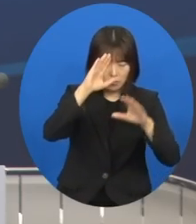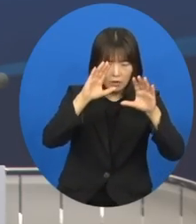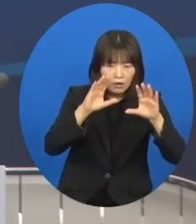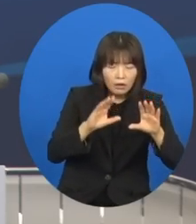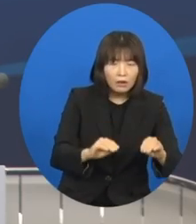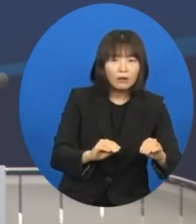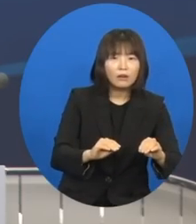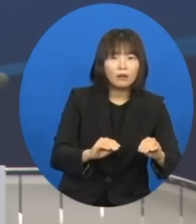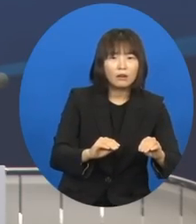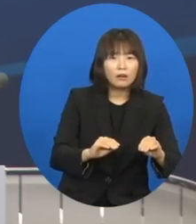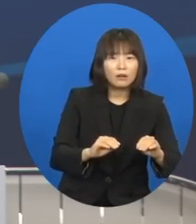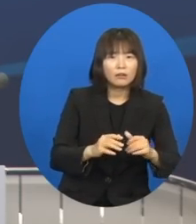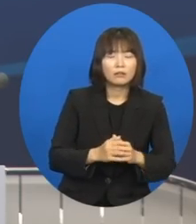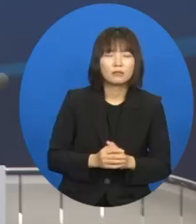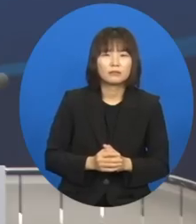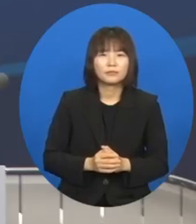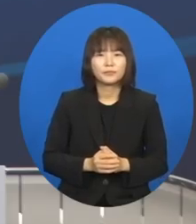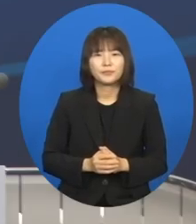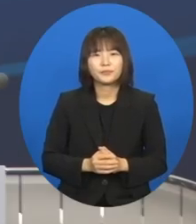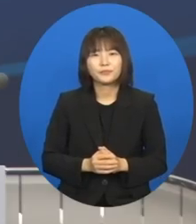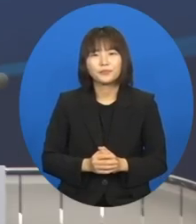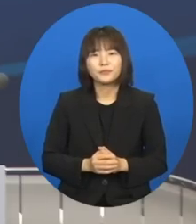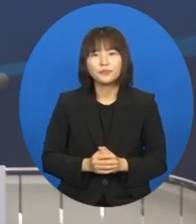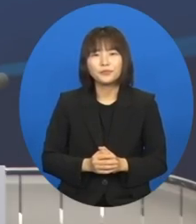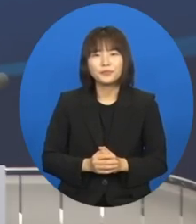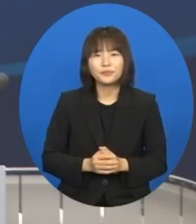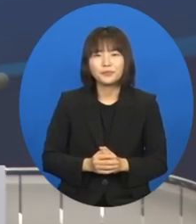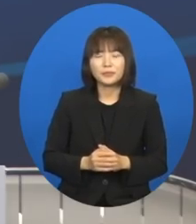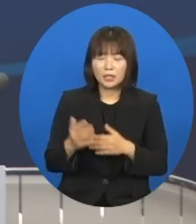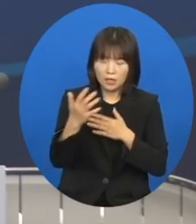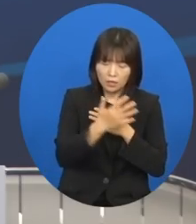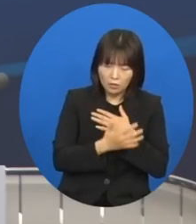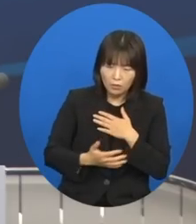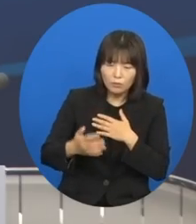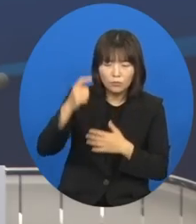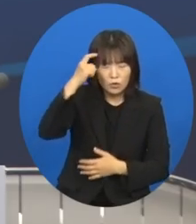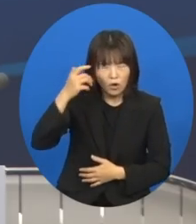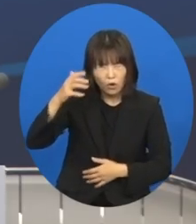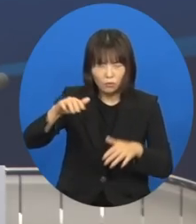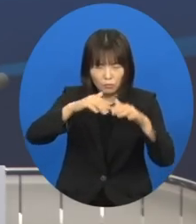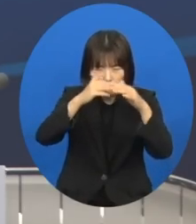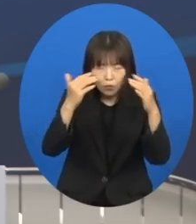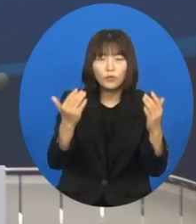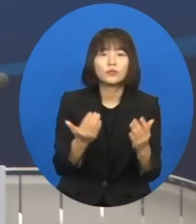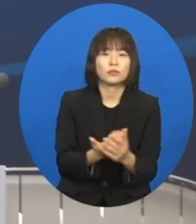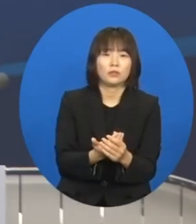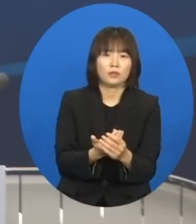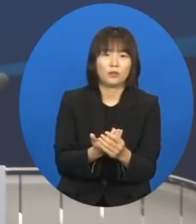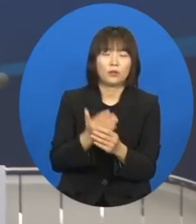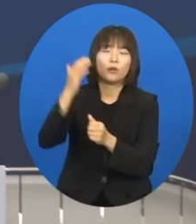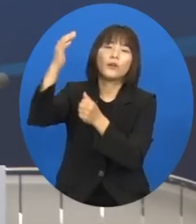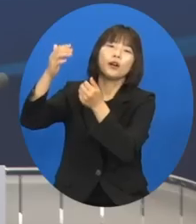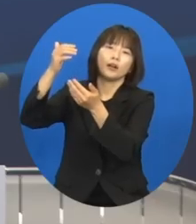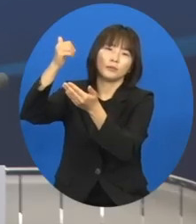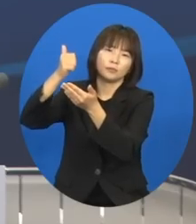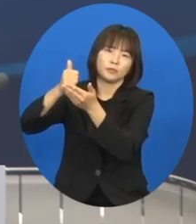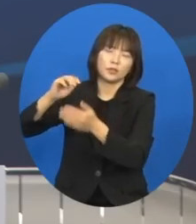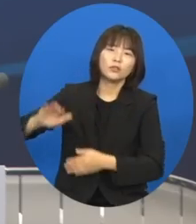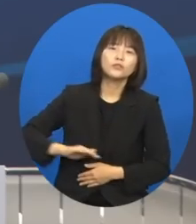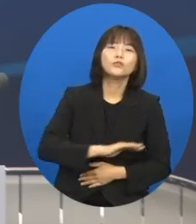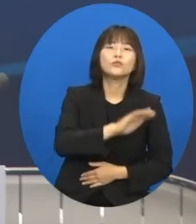멘탈, 피지컬, 소셜, 스피리추얼, 이 모든 것, 영성, 결국 하나님께서